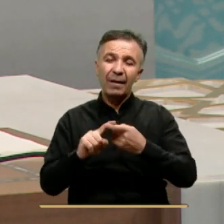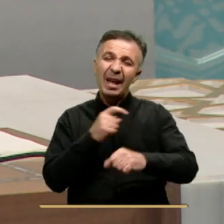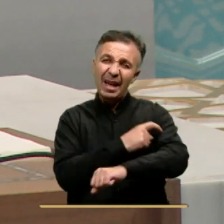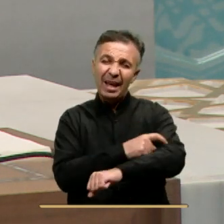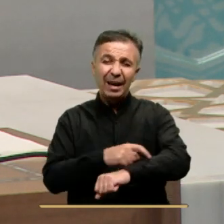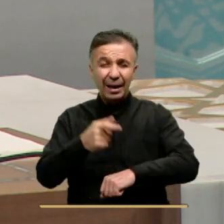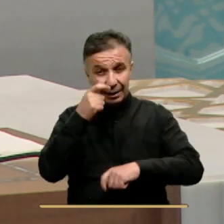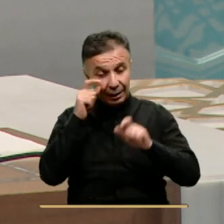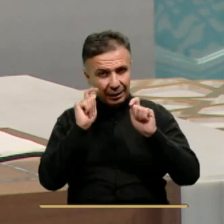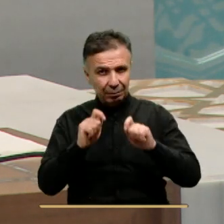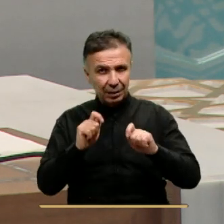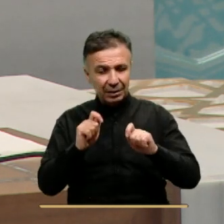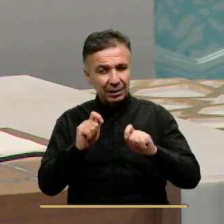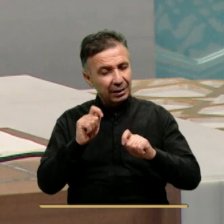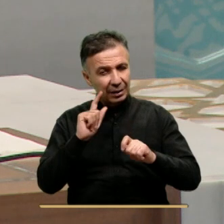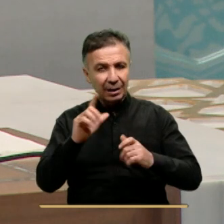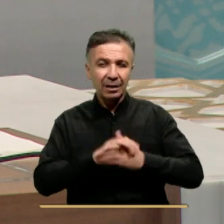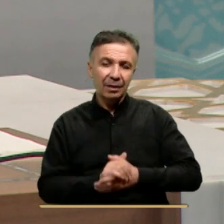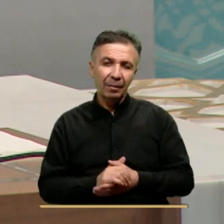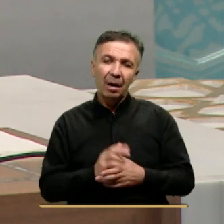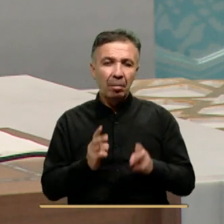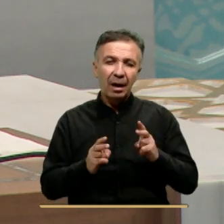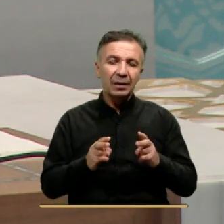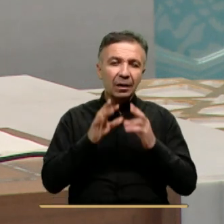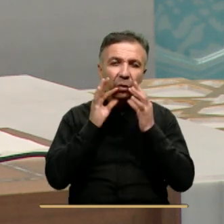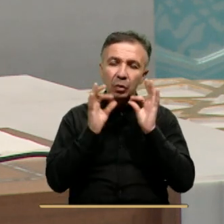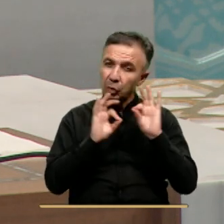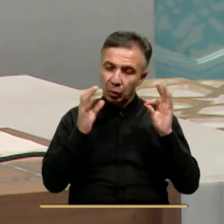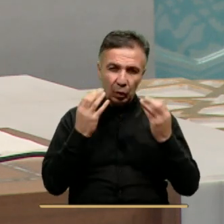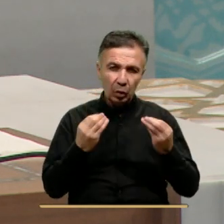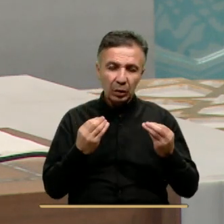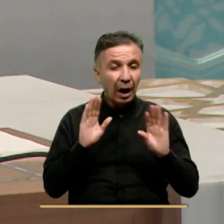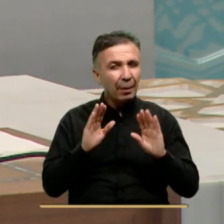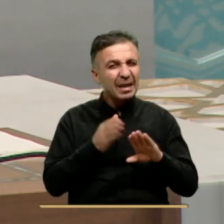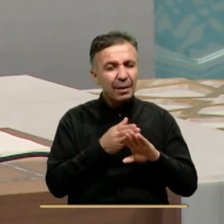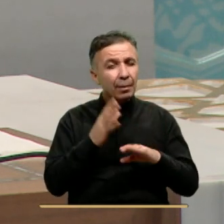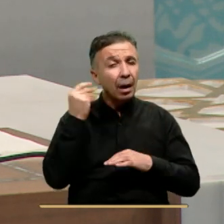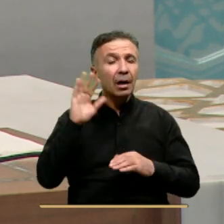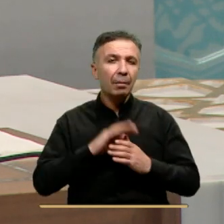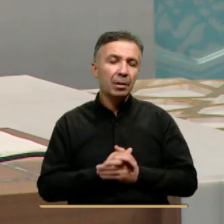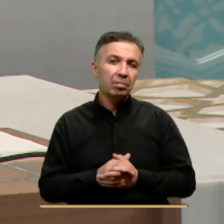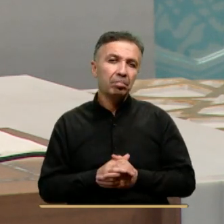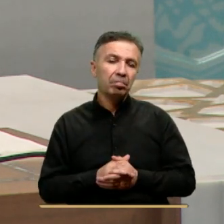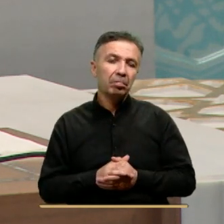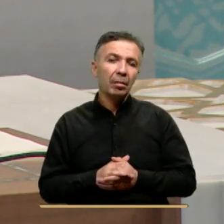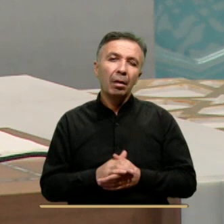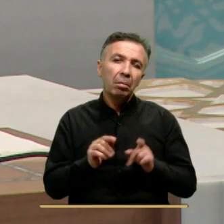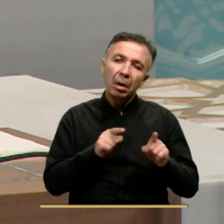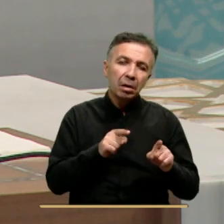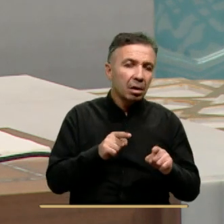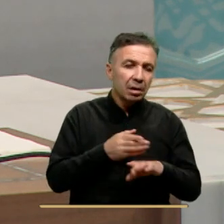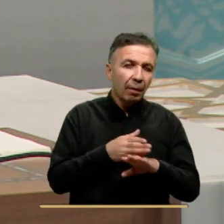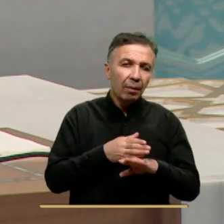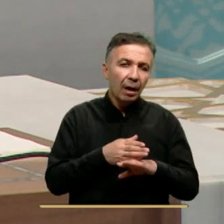bağlantılıdır bazen huzursuz oluruz ama sebebini anlayamayız yani Hangi sebepten